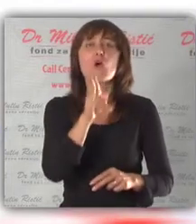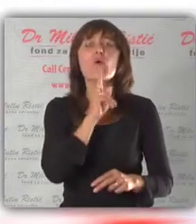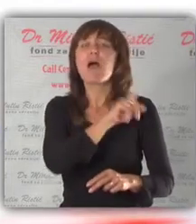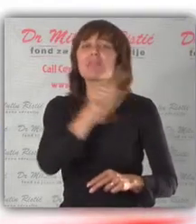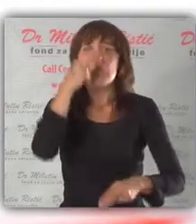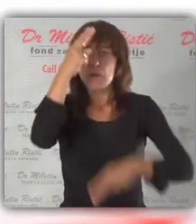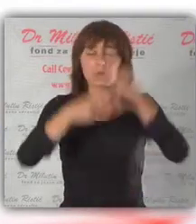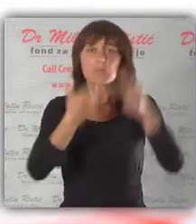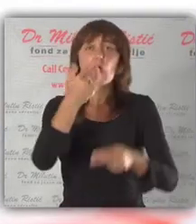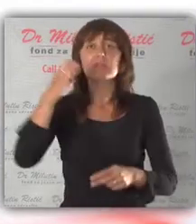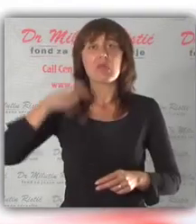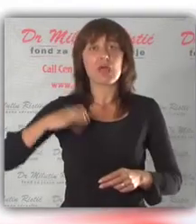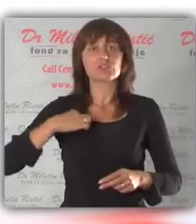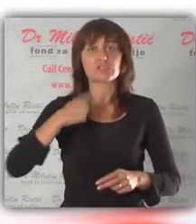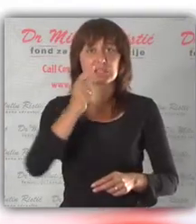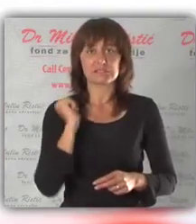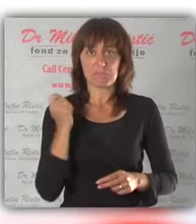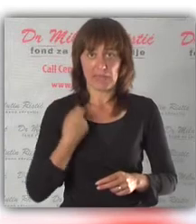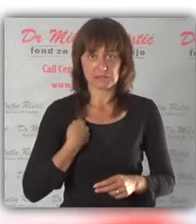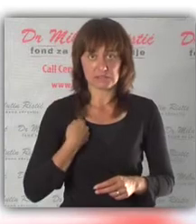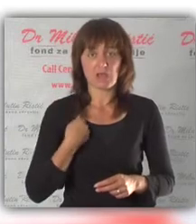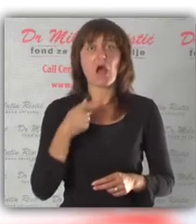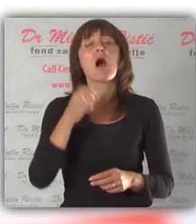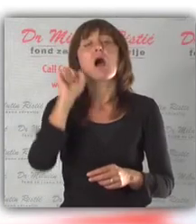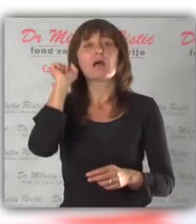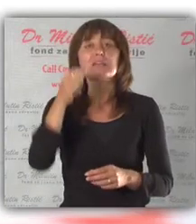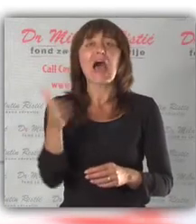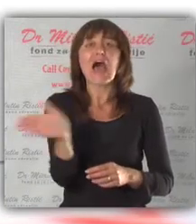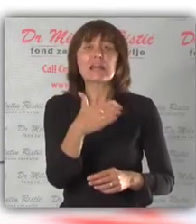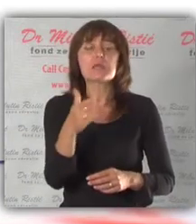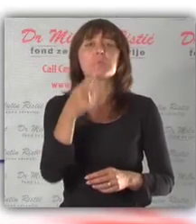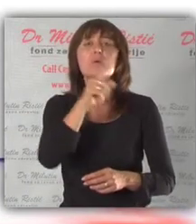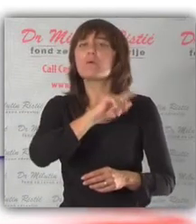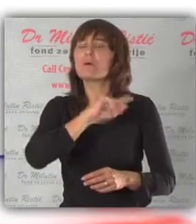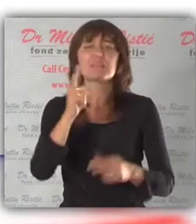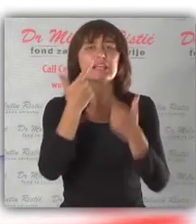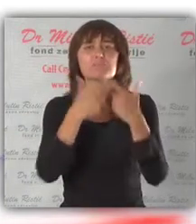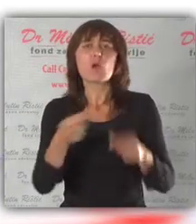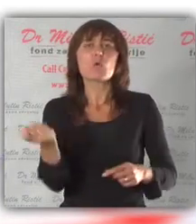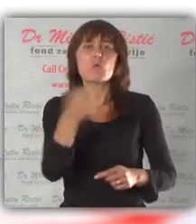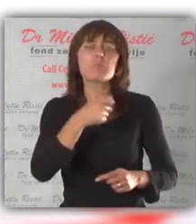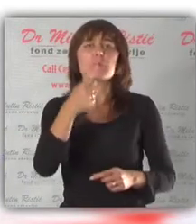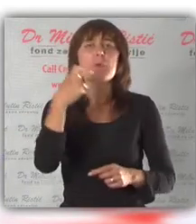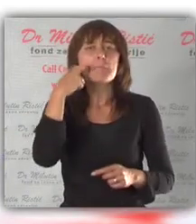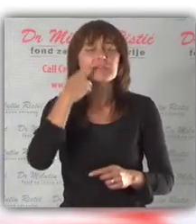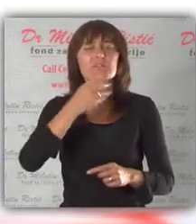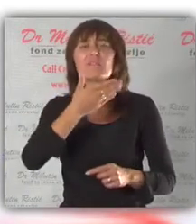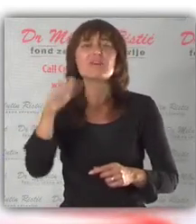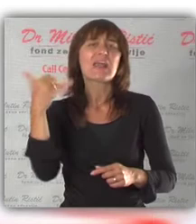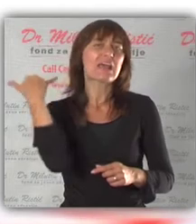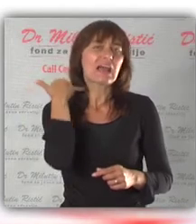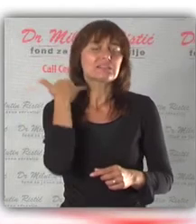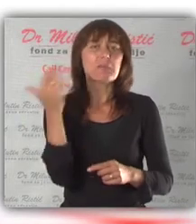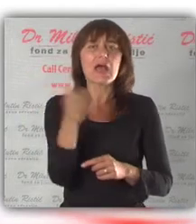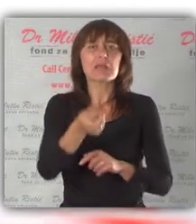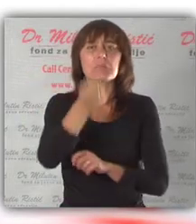nije proverena od nadležnih inspekcija, da ribu, meso ne kupujemo van kasapnica i ribarnica, znači ni